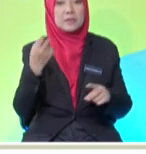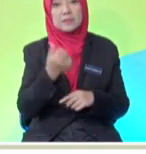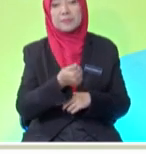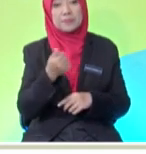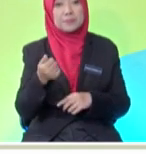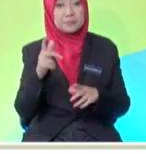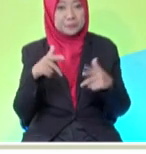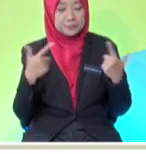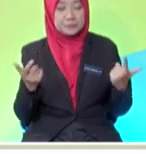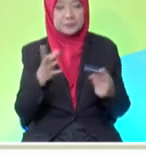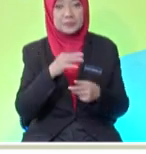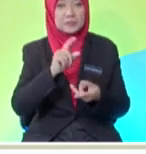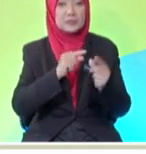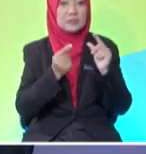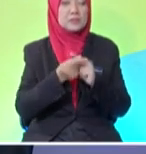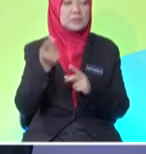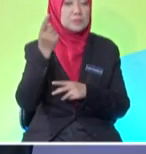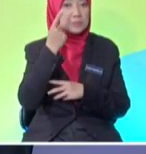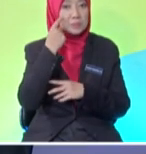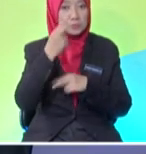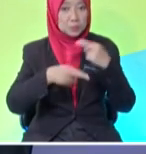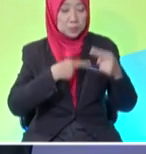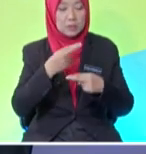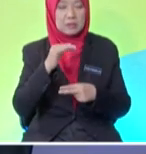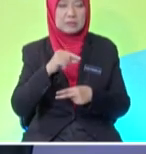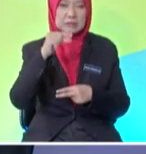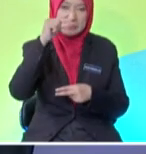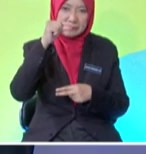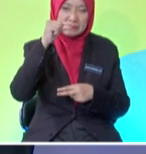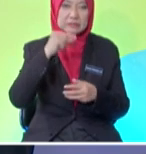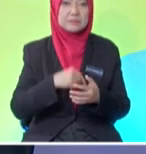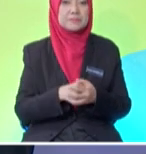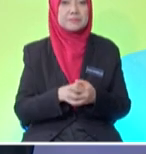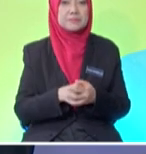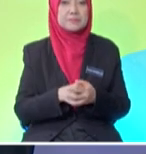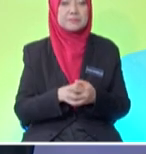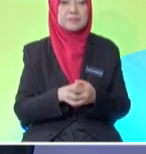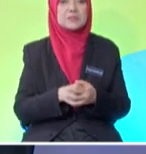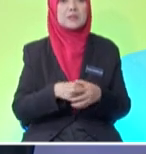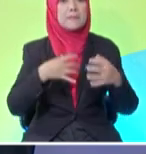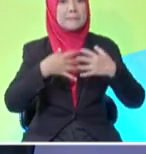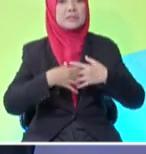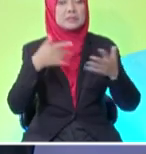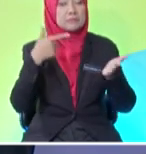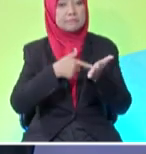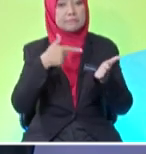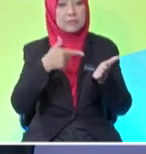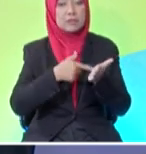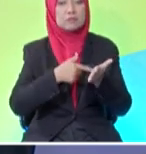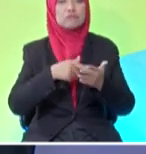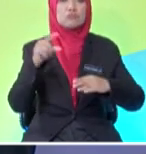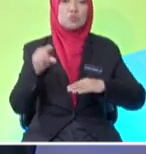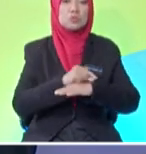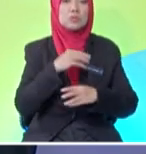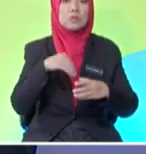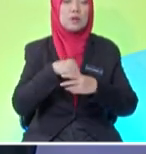gantikan motor roda mesin Cana yang telah nipis dan mesin seterusnya mesin kimpalan yang digunakan dalam proses